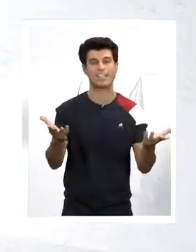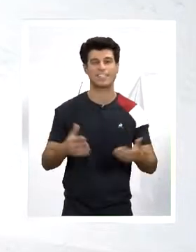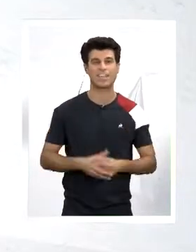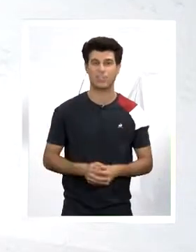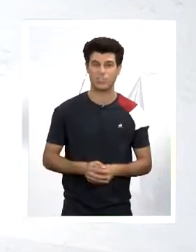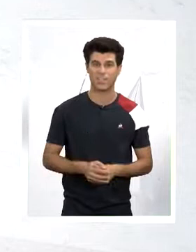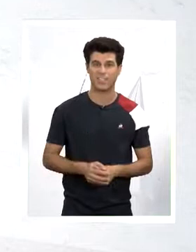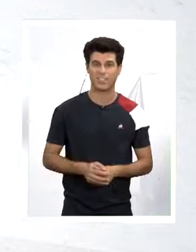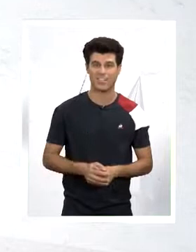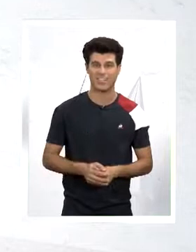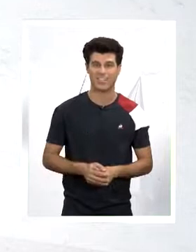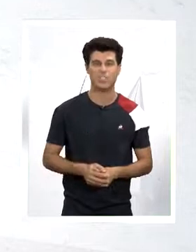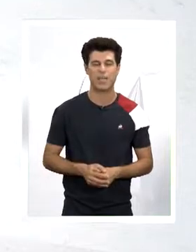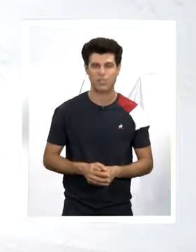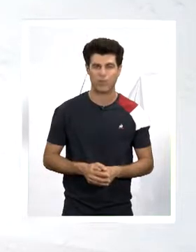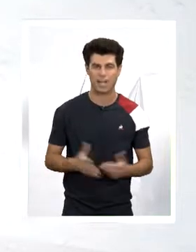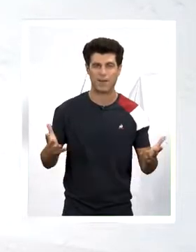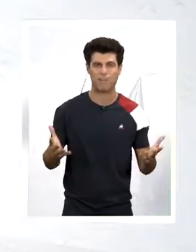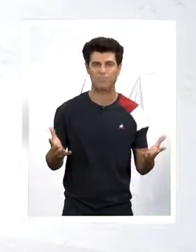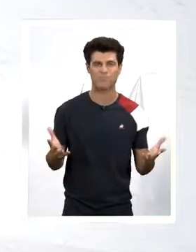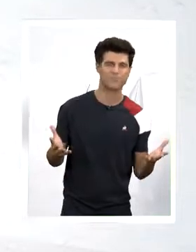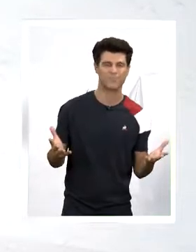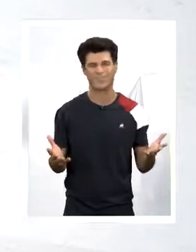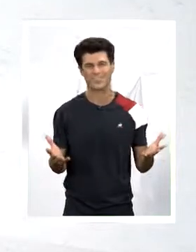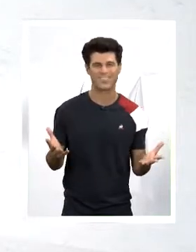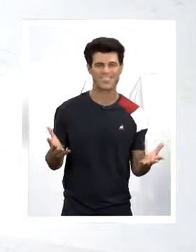היה לי להכיר את הנכדות שלך. שתיים מתוך כמה?